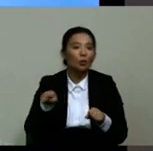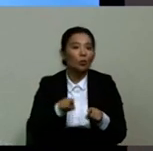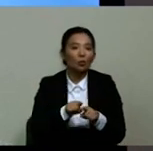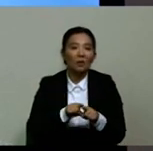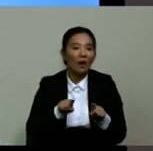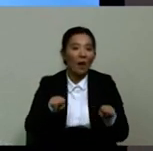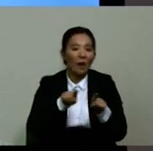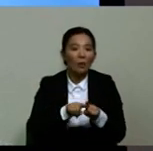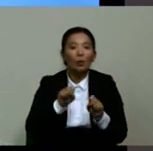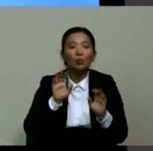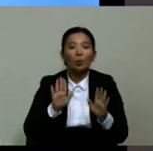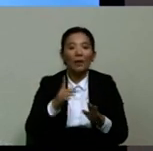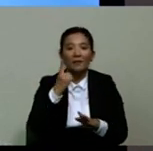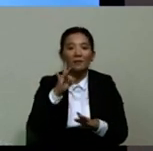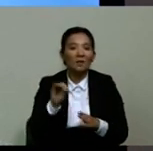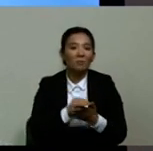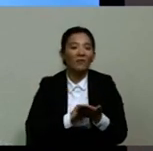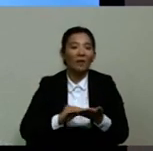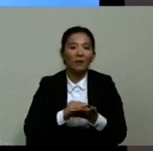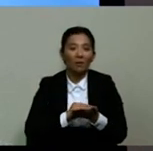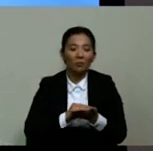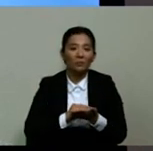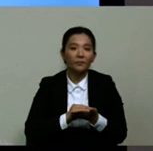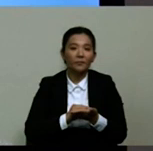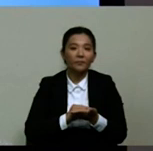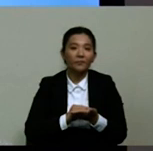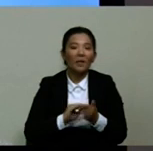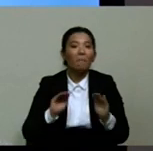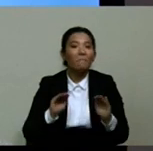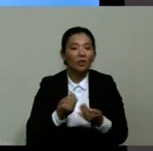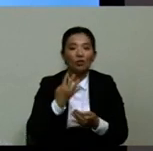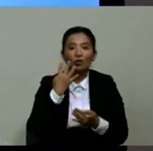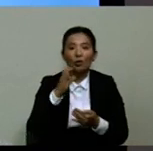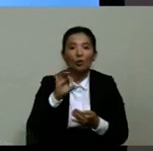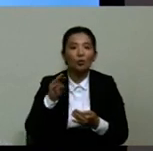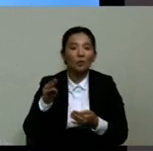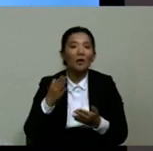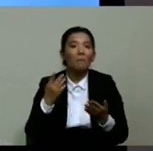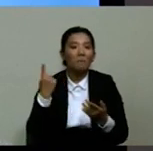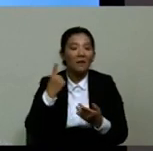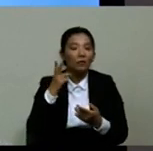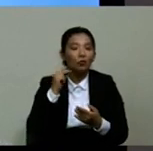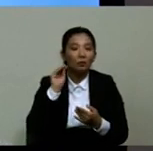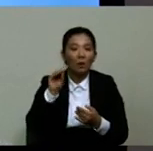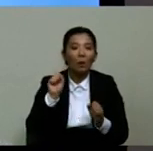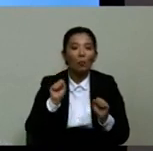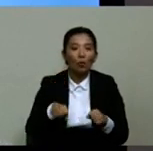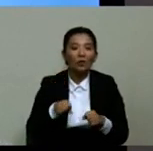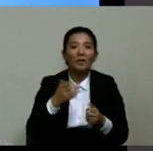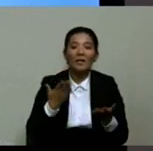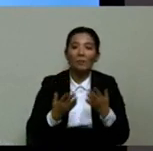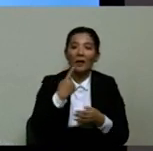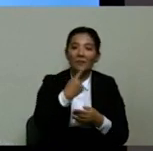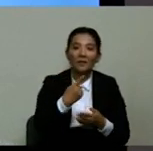самое, только один раз мы повторяем. Меньше 400, значит, первая циферка у нас может быть либо